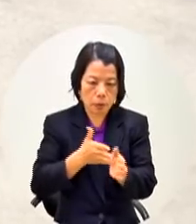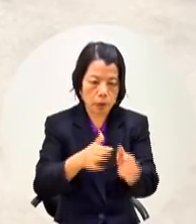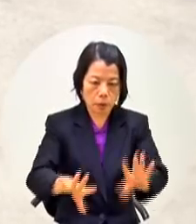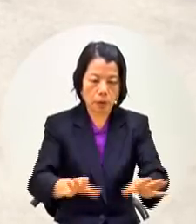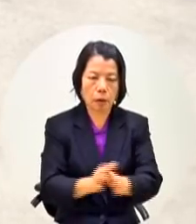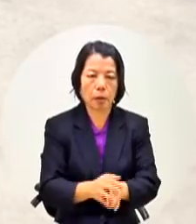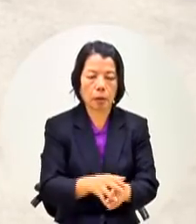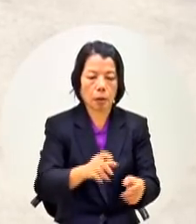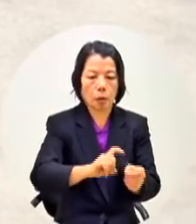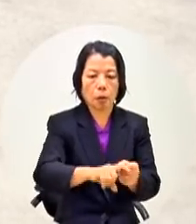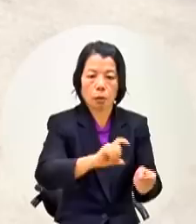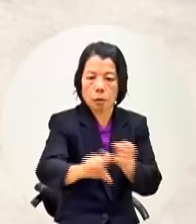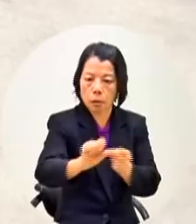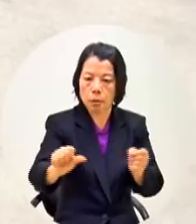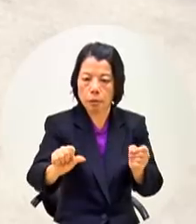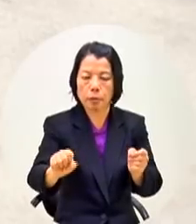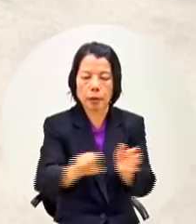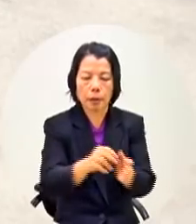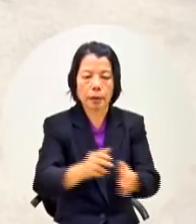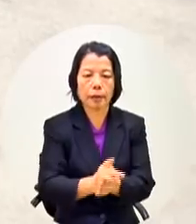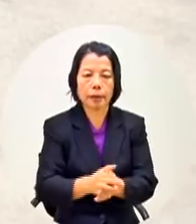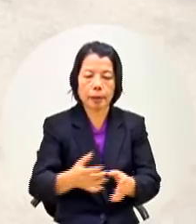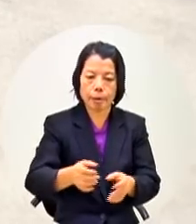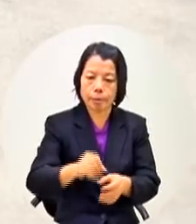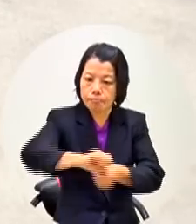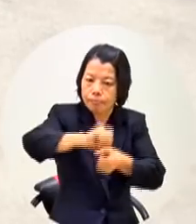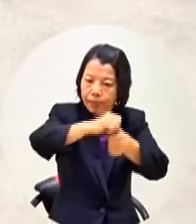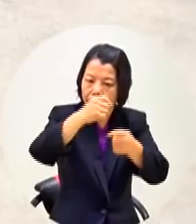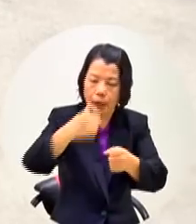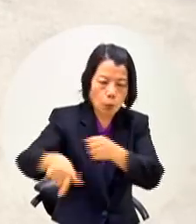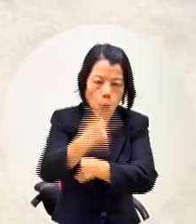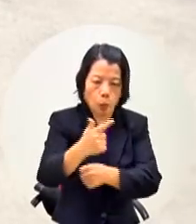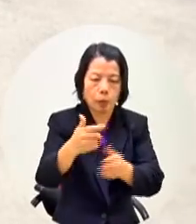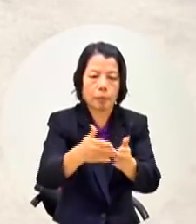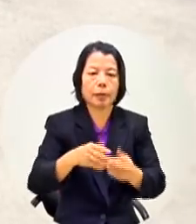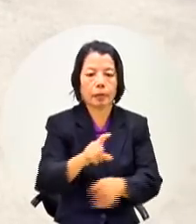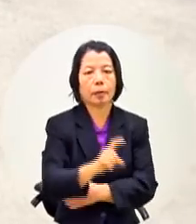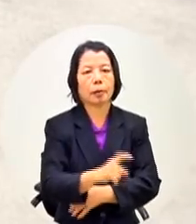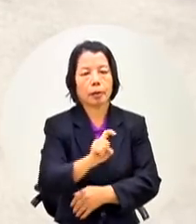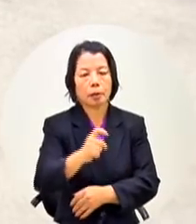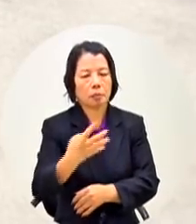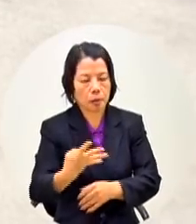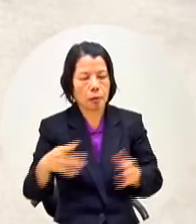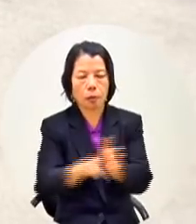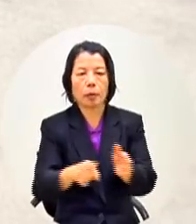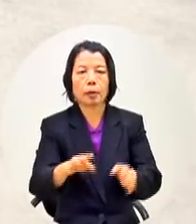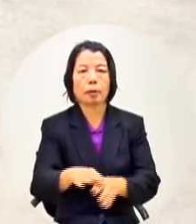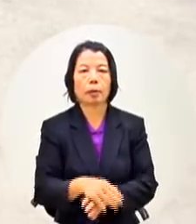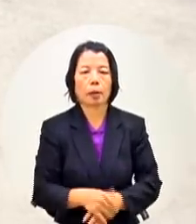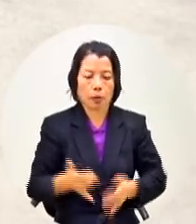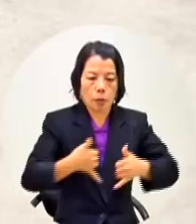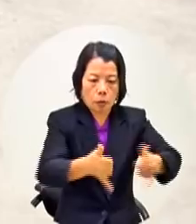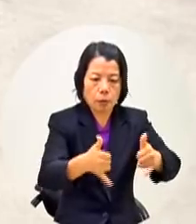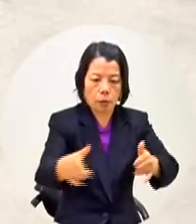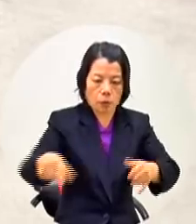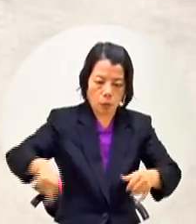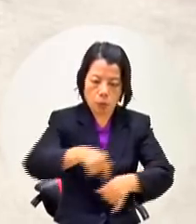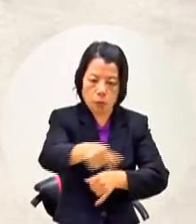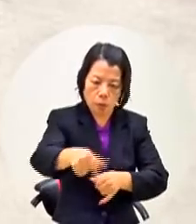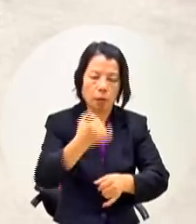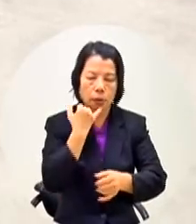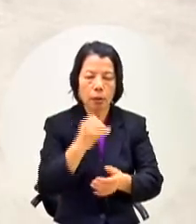7.5分钟。那目前规划在明年年底前能够达成一车到底的 U 型路网。那简报完毕，敬请